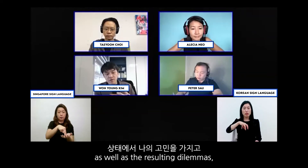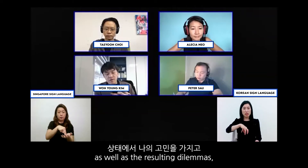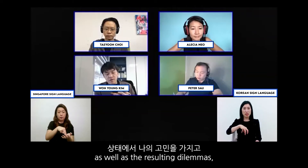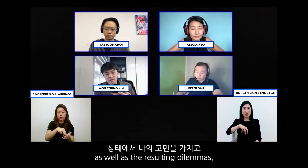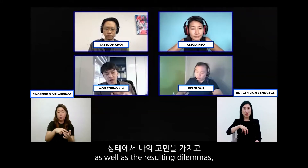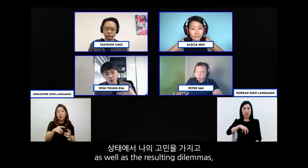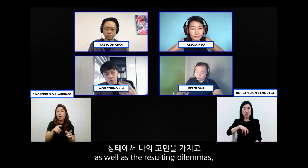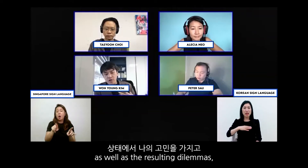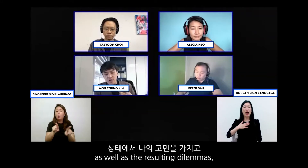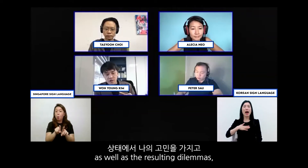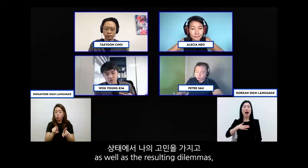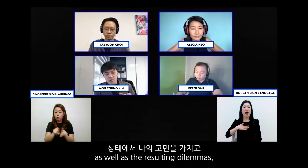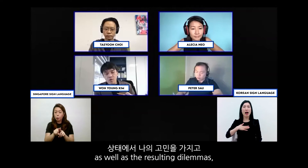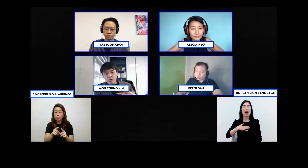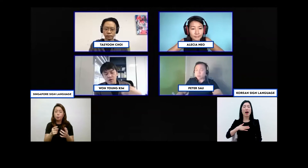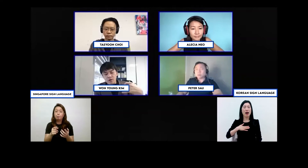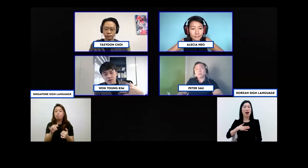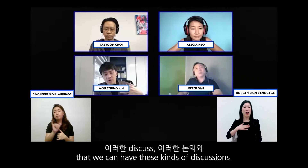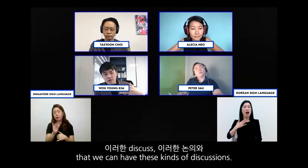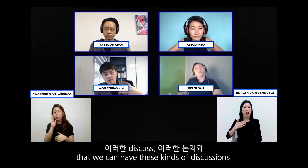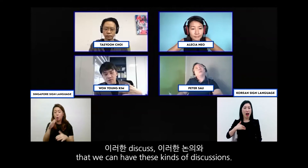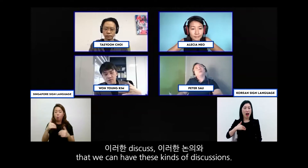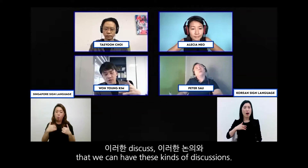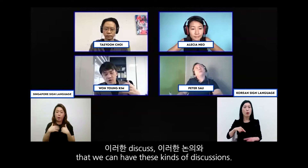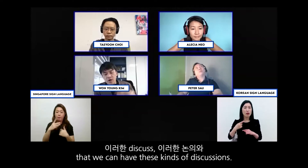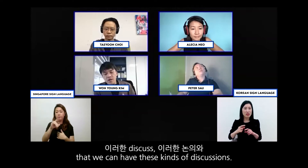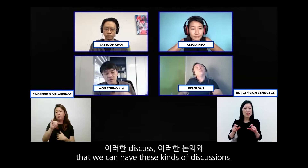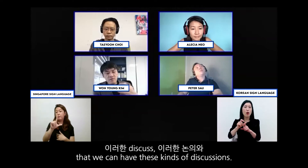상태에서 나의 고민을 가지고